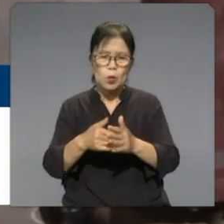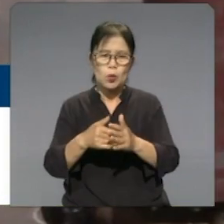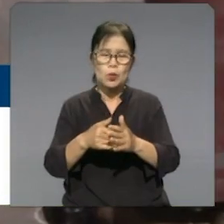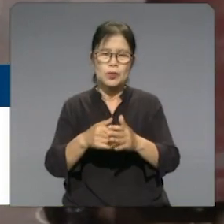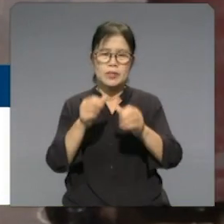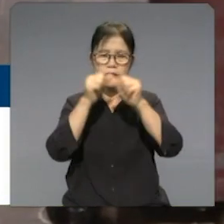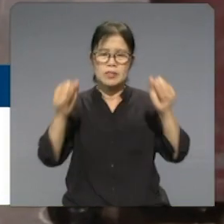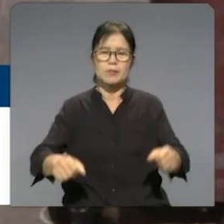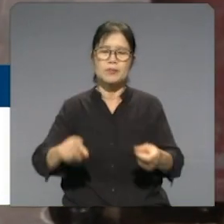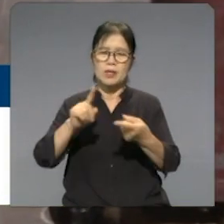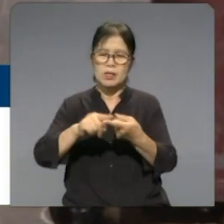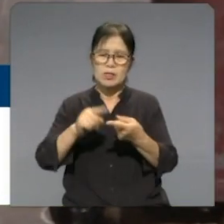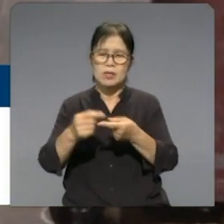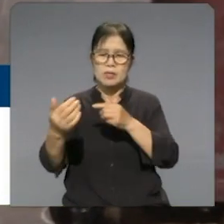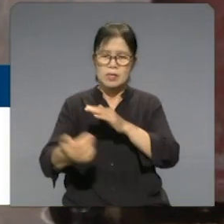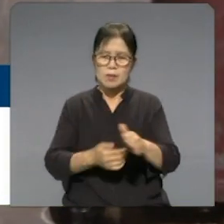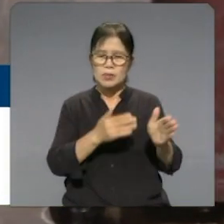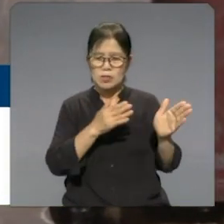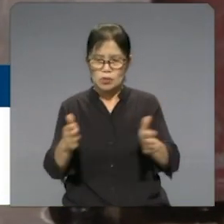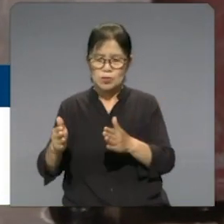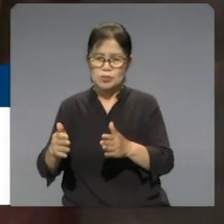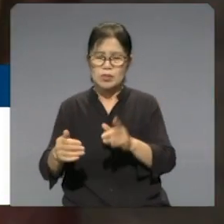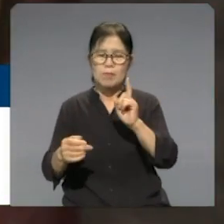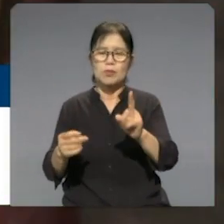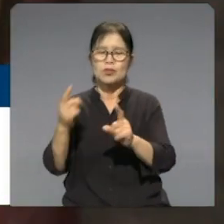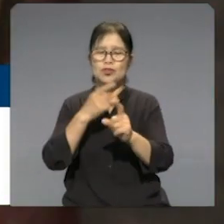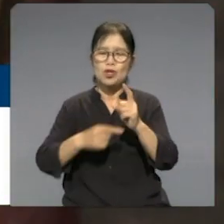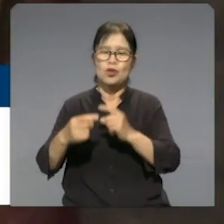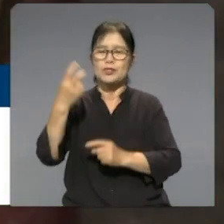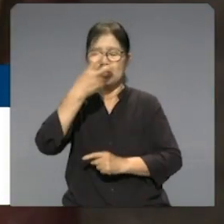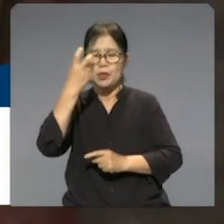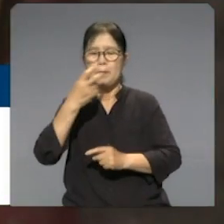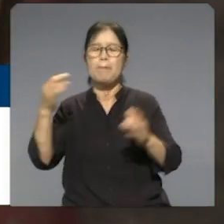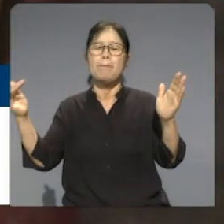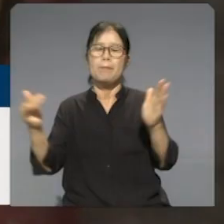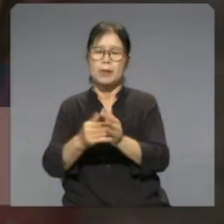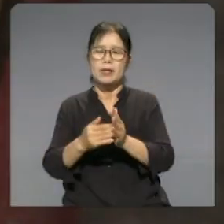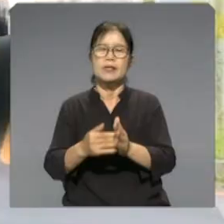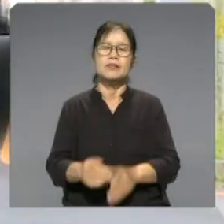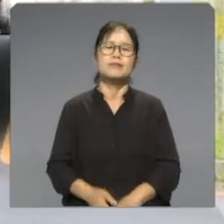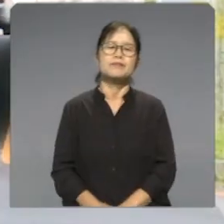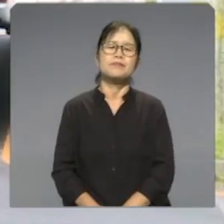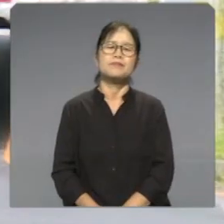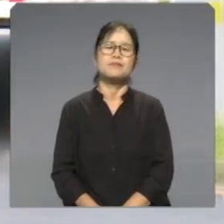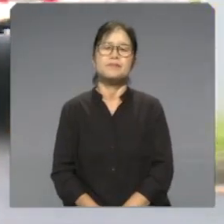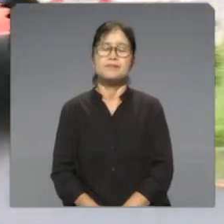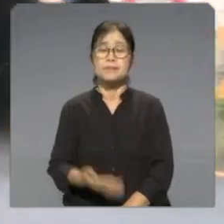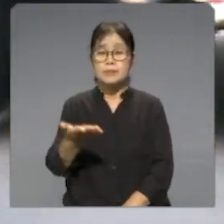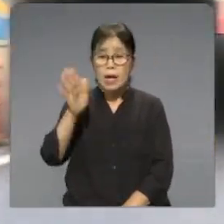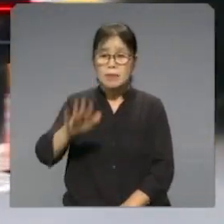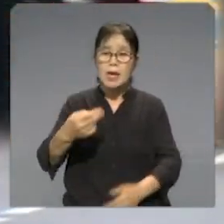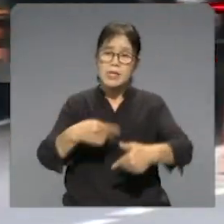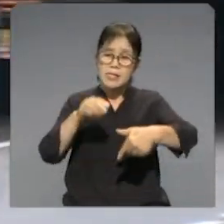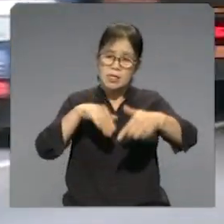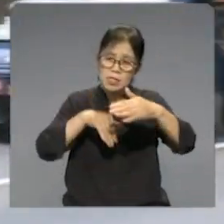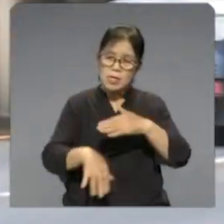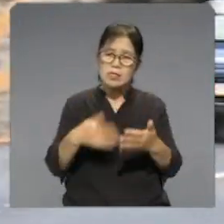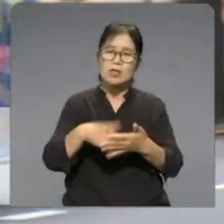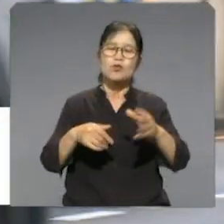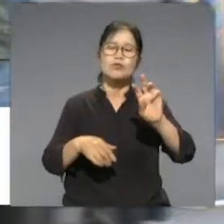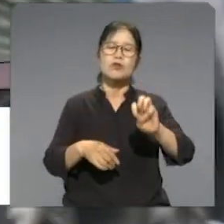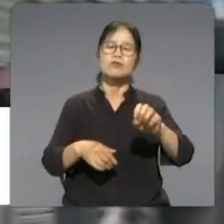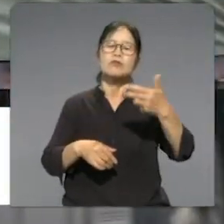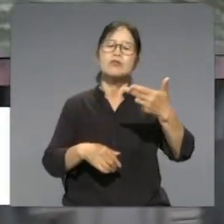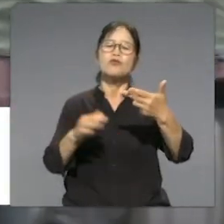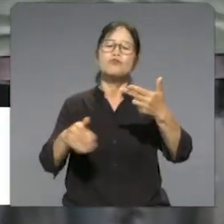우리 시스템 내에 대해서도 우리 예비적으로 한번 점검을 다 했습니다. 하지만 인천 지하차도 37